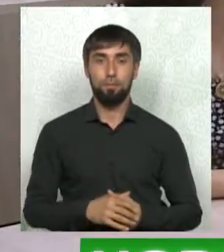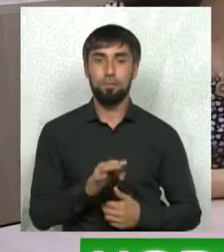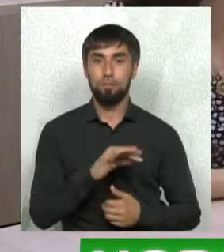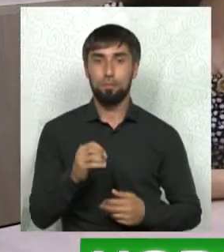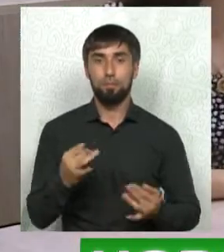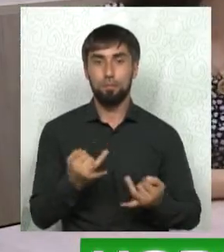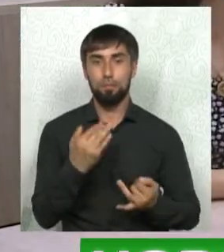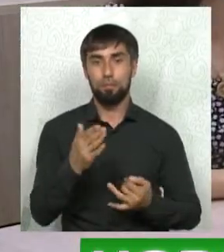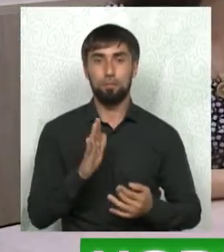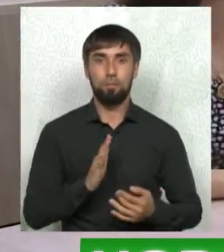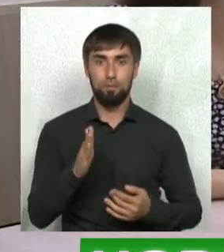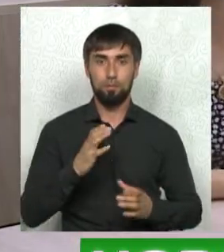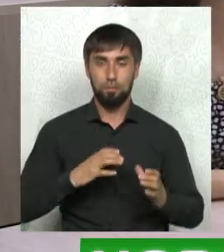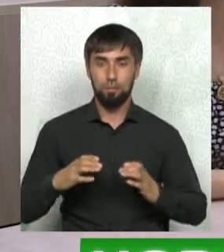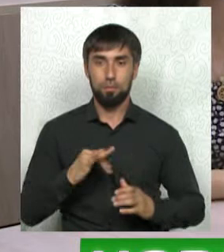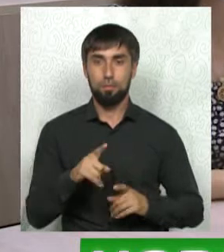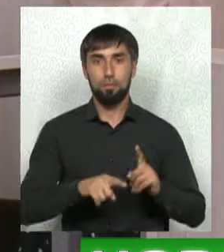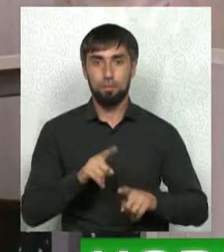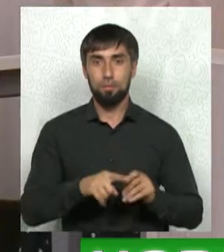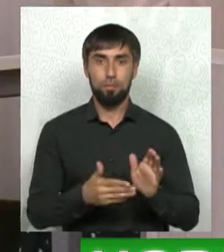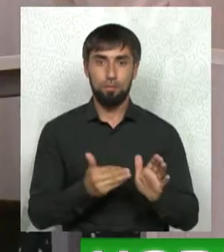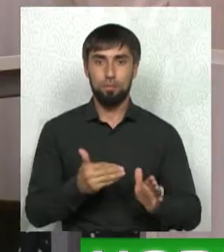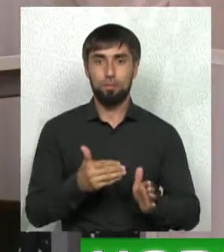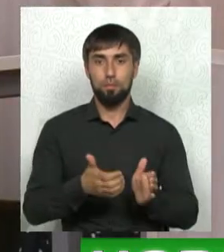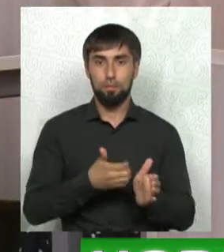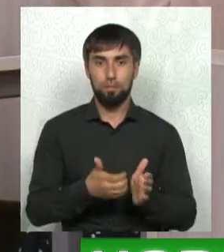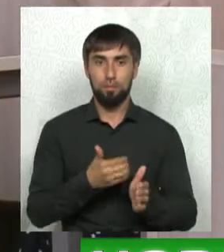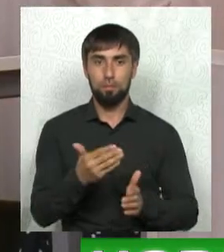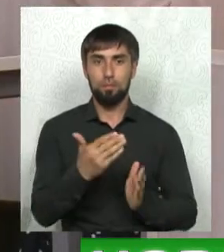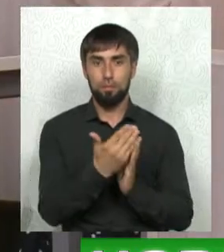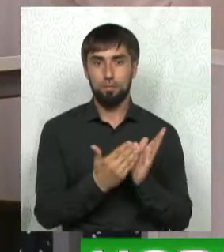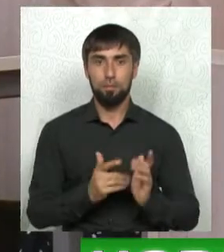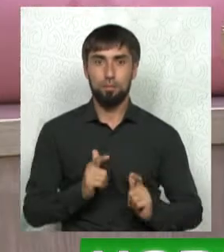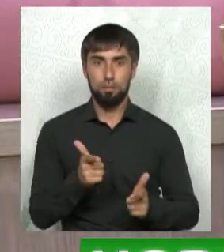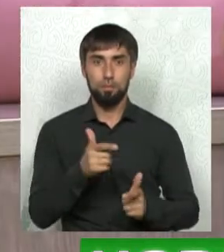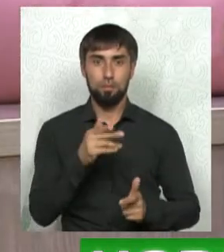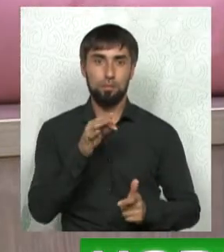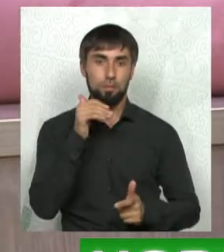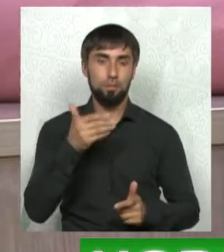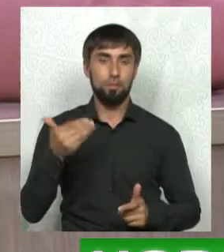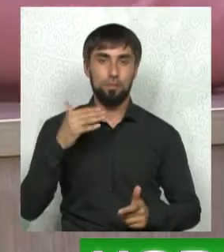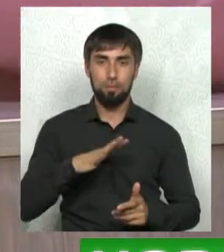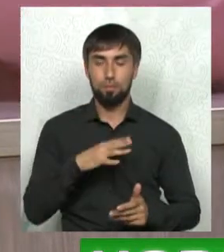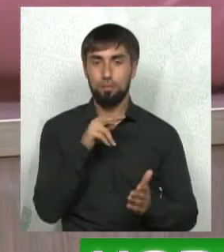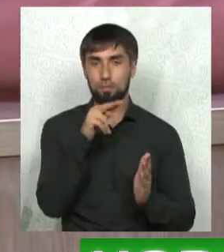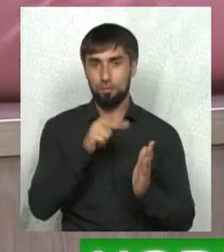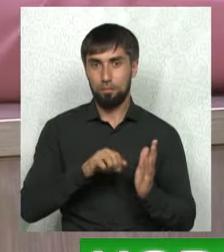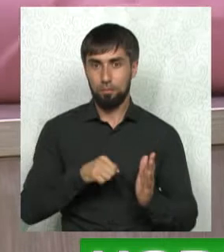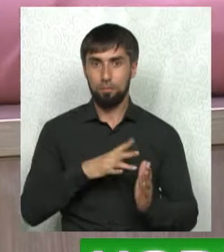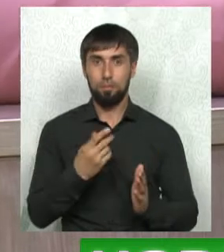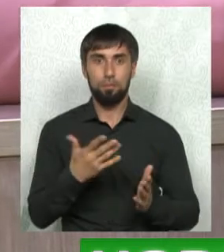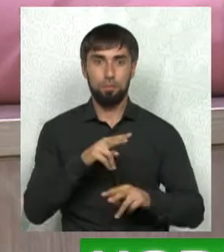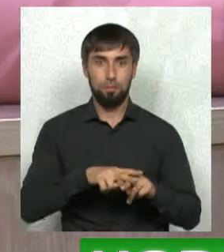Особый интерес у всех будущих студентов и их родителей вызывает отсутствие именного списка поступающих, по которому раньше можно было отследить, кто на каком